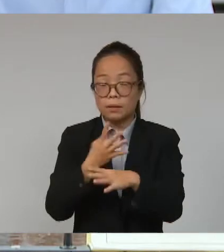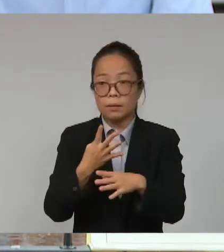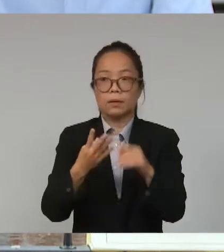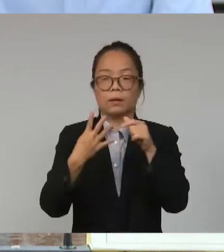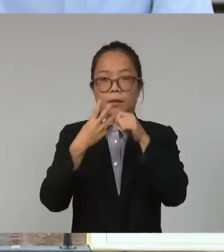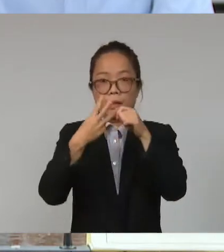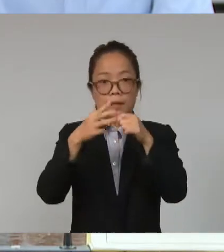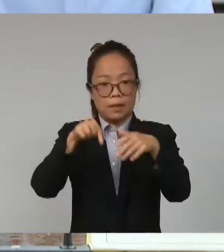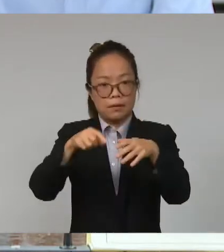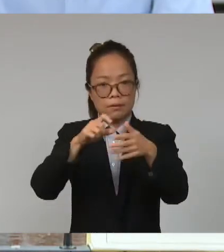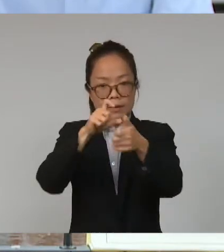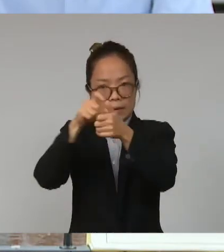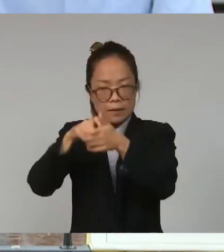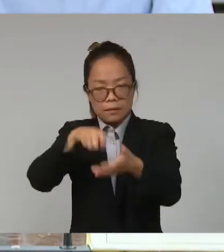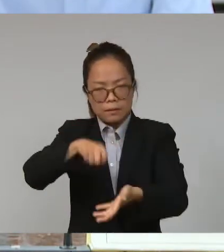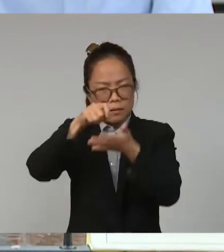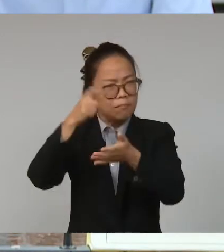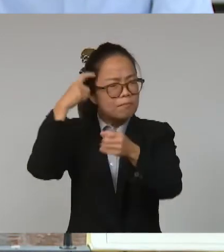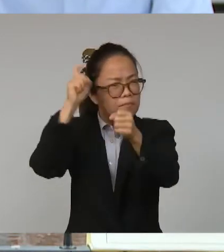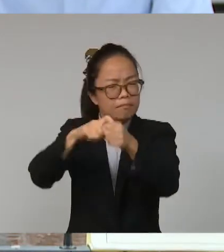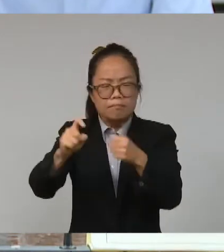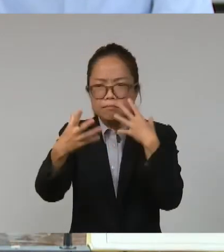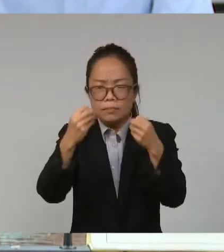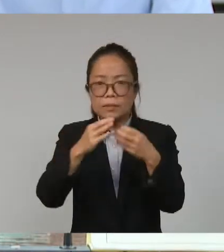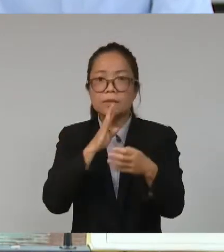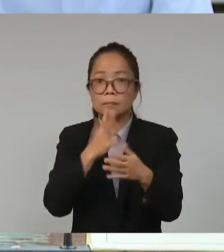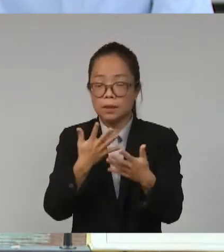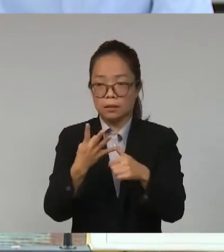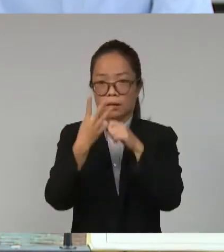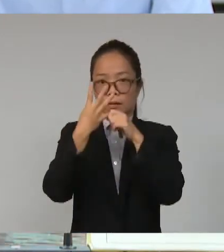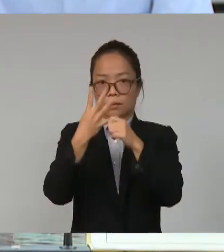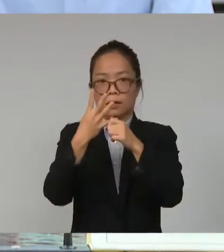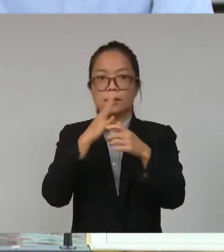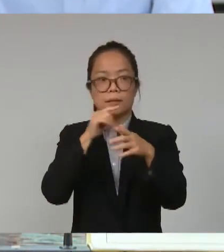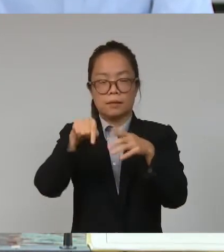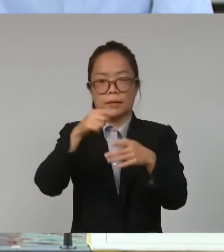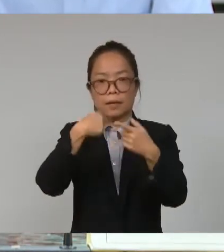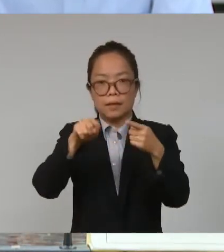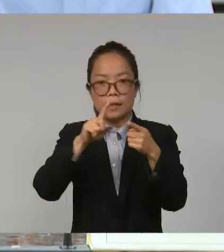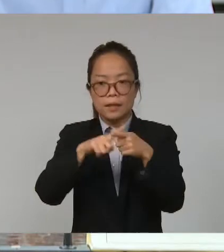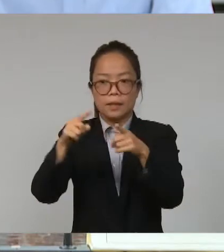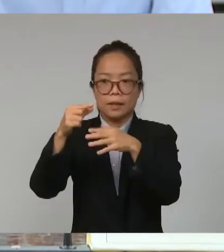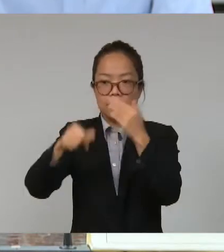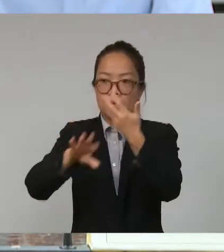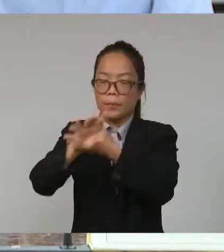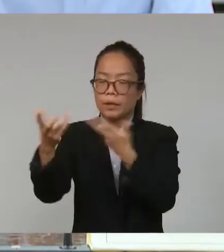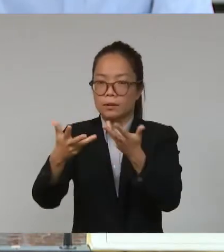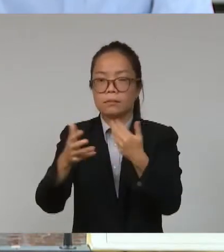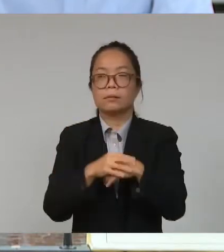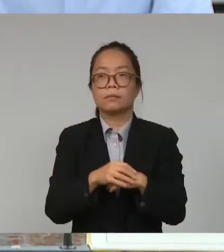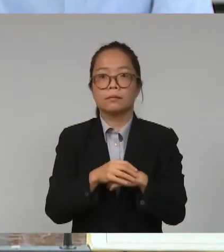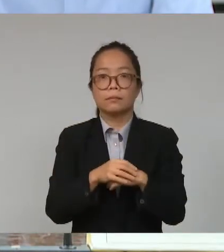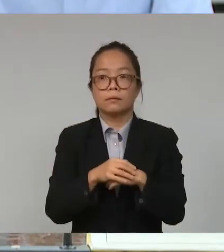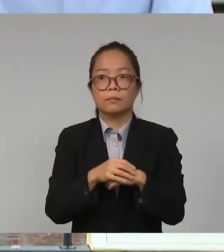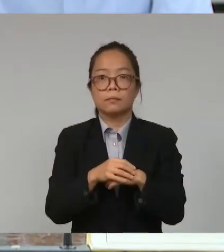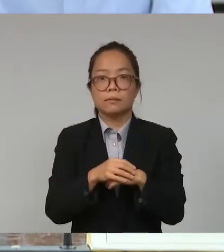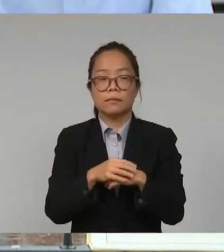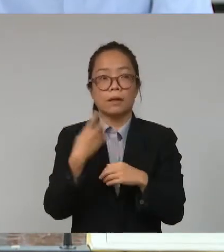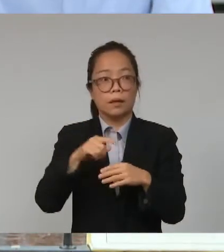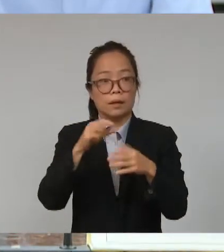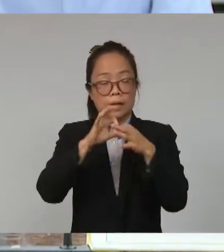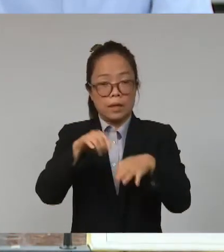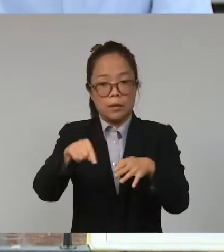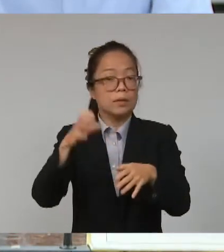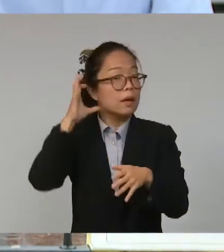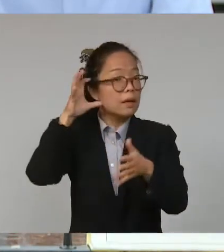内容不能了解其提案争议；四、本案是否一案一事项；五、其他事项。为使